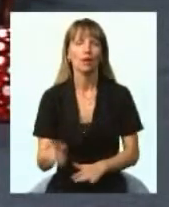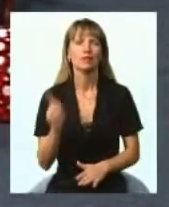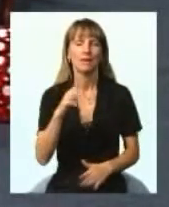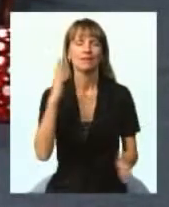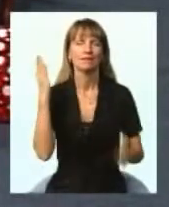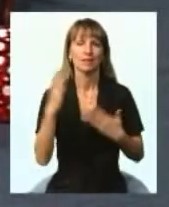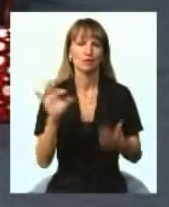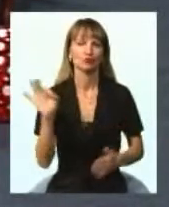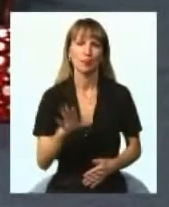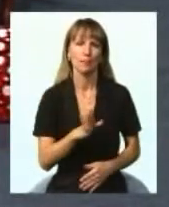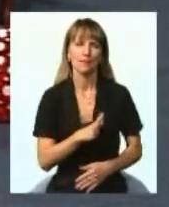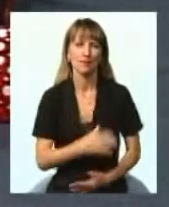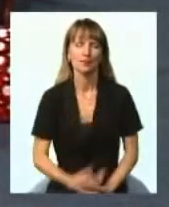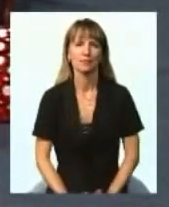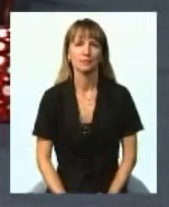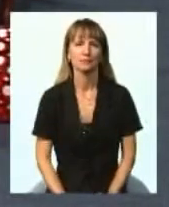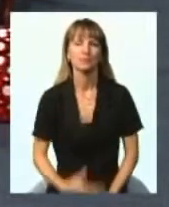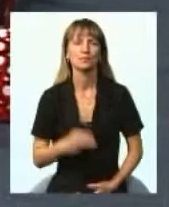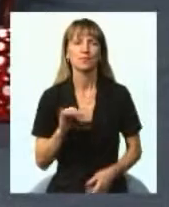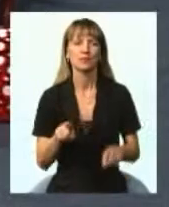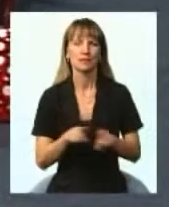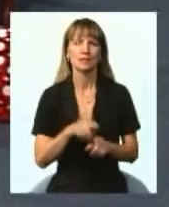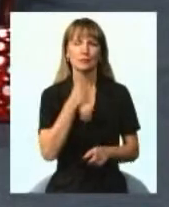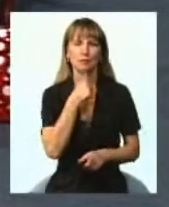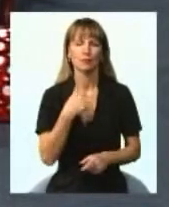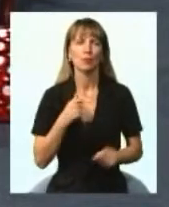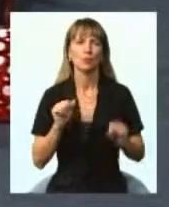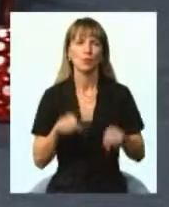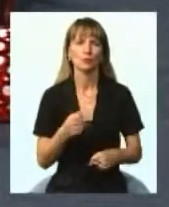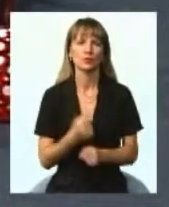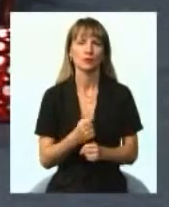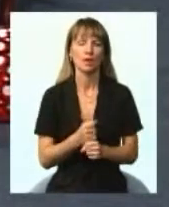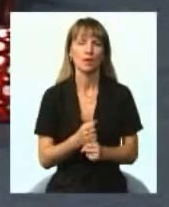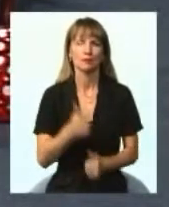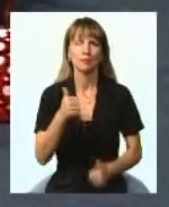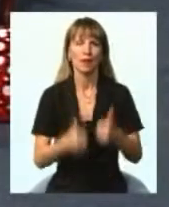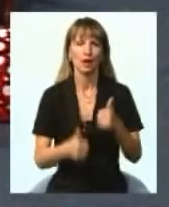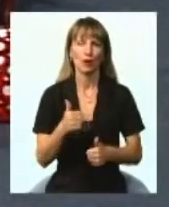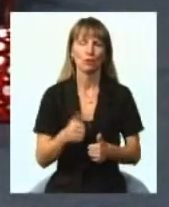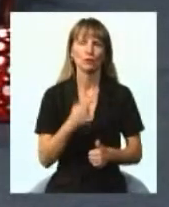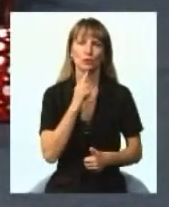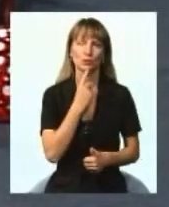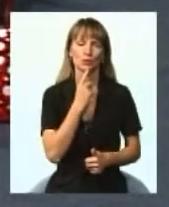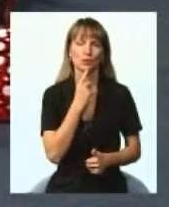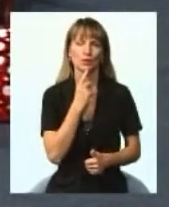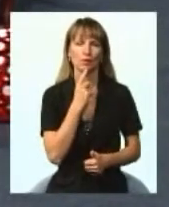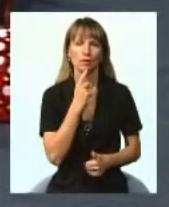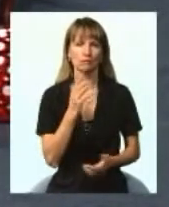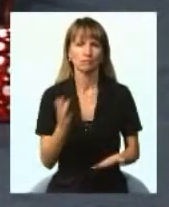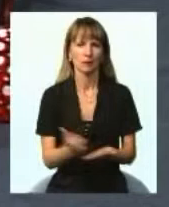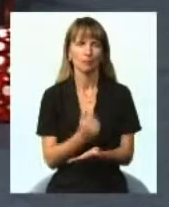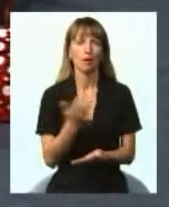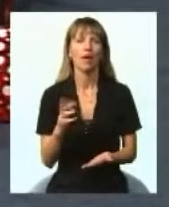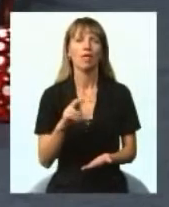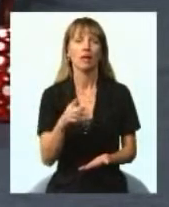вітер часто буває. І таким чином ми можемо влаштовувати перегони. Так. Чи важко перемогти там?